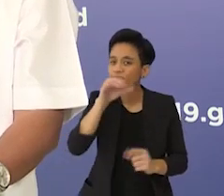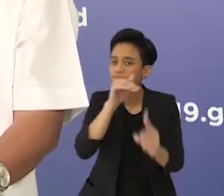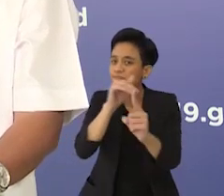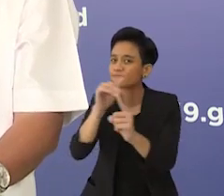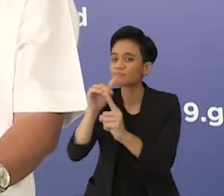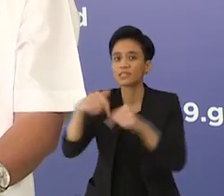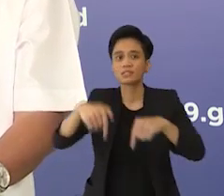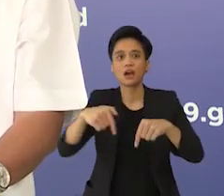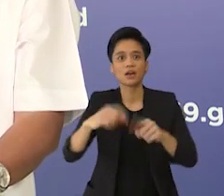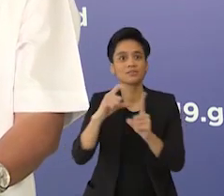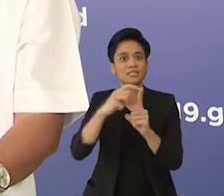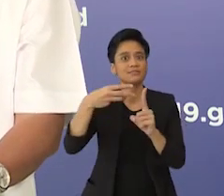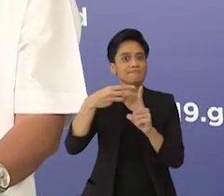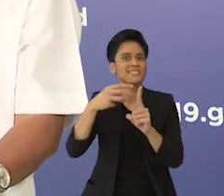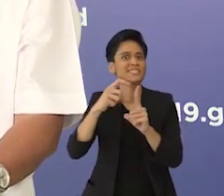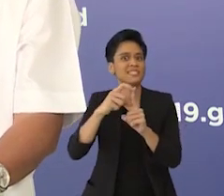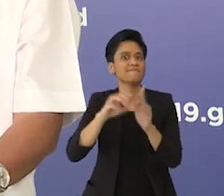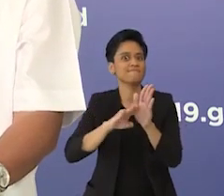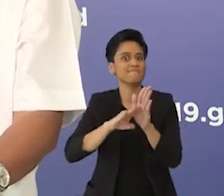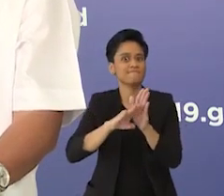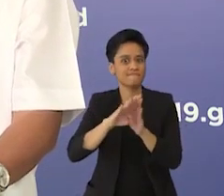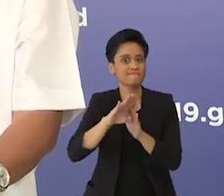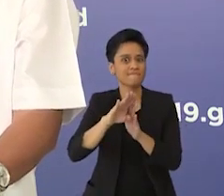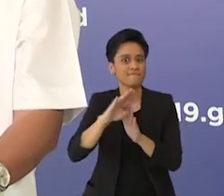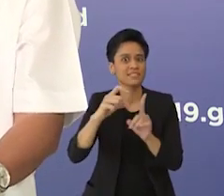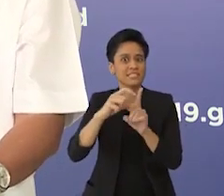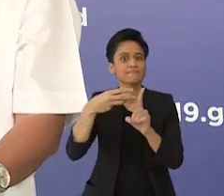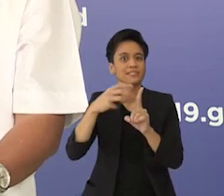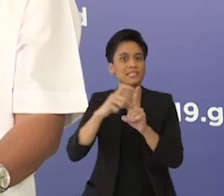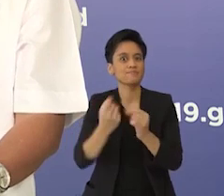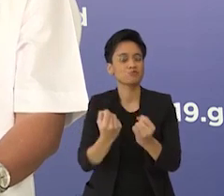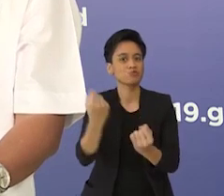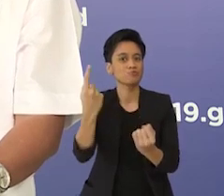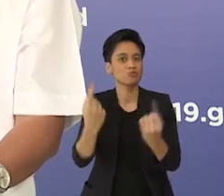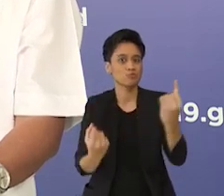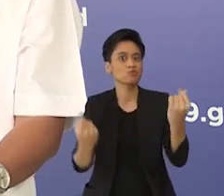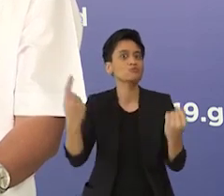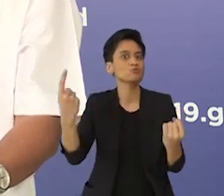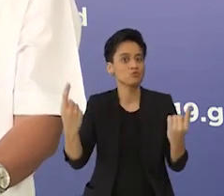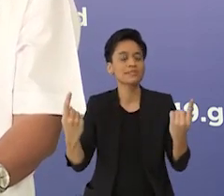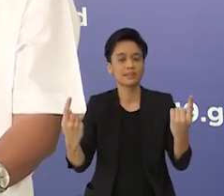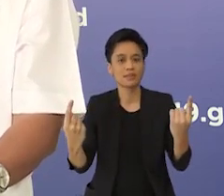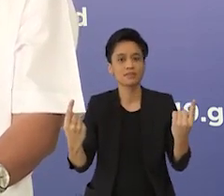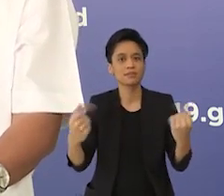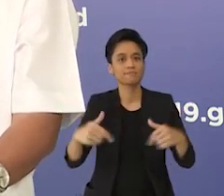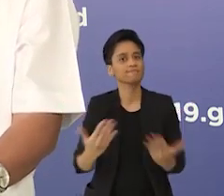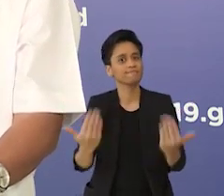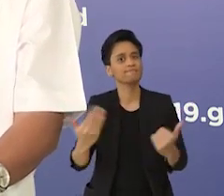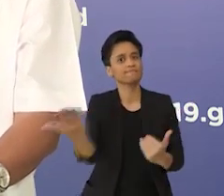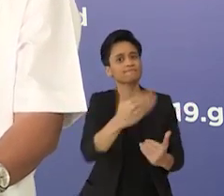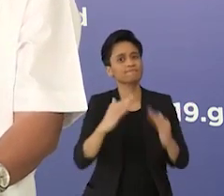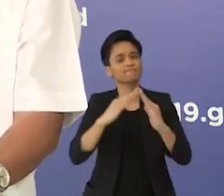ancaman demam berdarah secara klasik akan muncul Oleh karena itu mari bersama-sama tetap